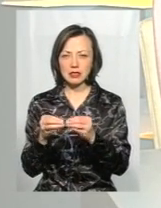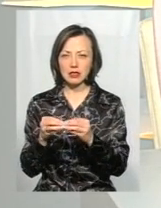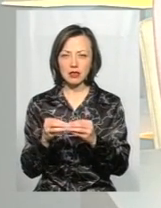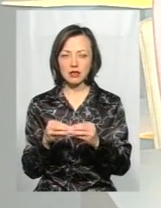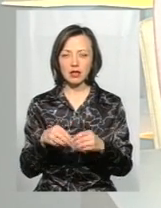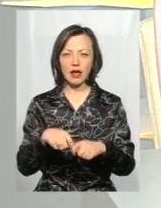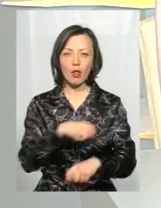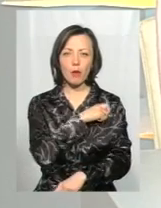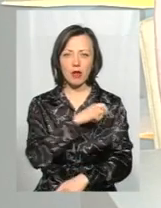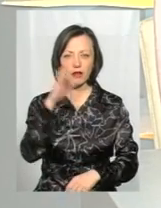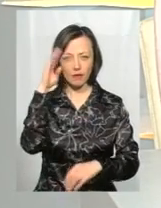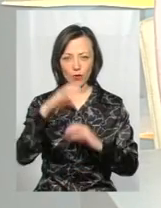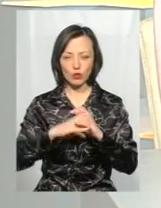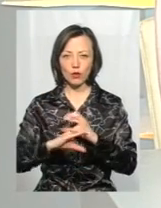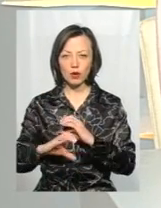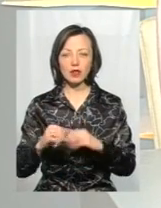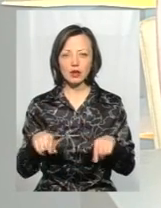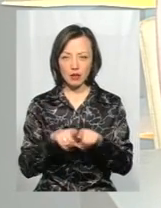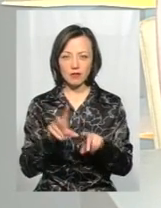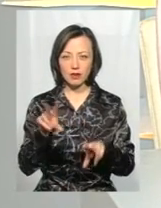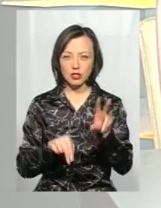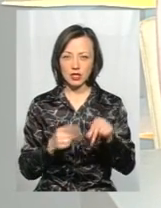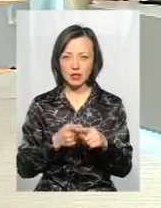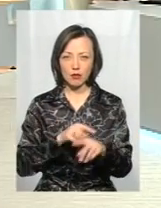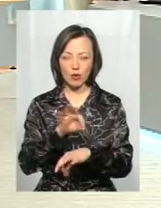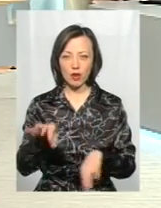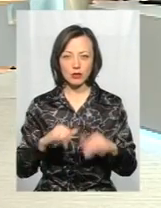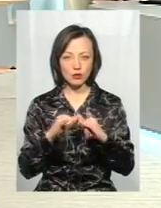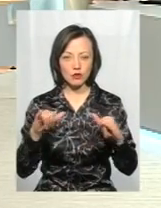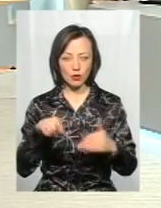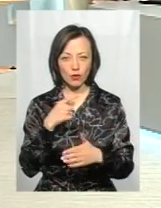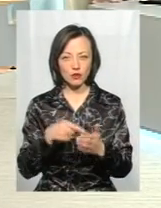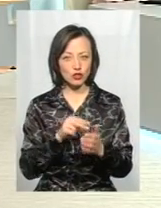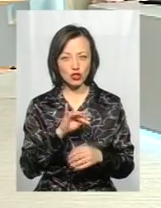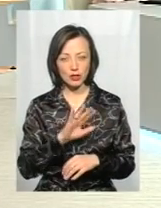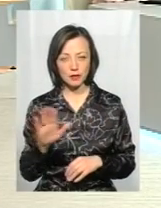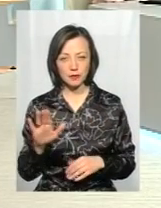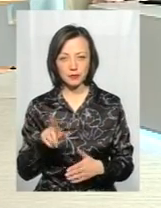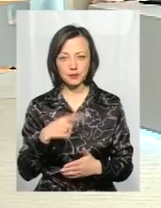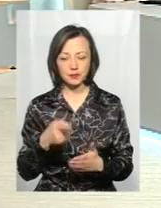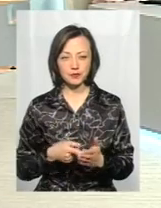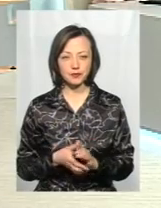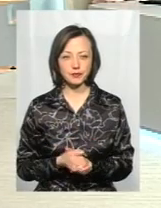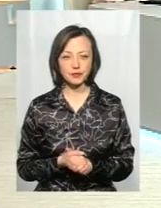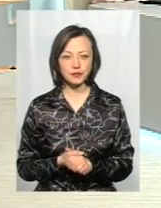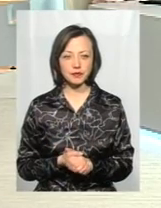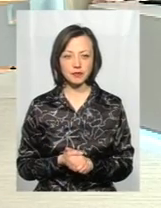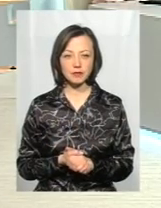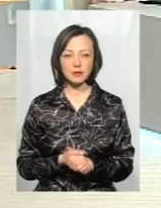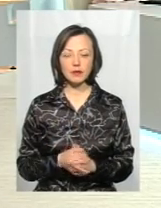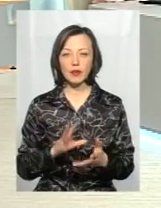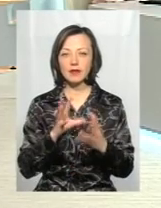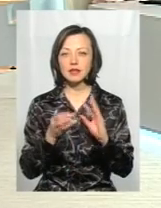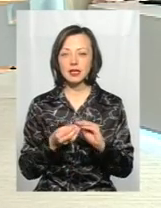кілометрів водопроводів. Теж можна вважати цей проєкт розвитковим чи ні? Ну, взагалі, це